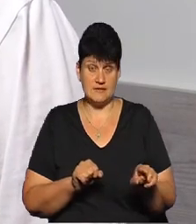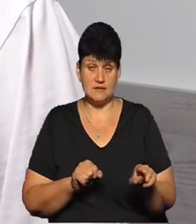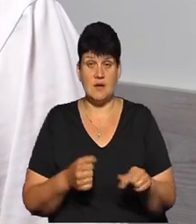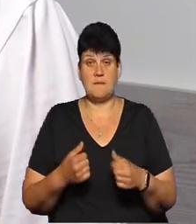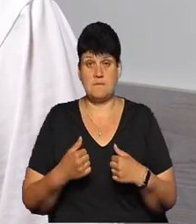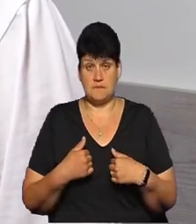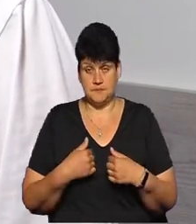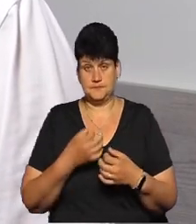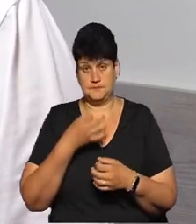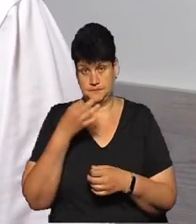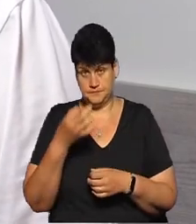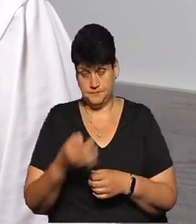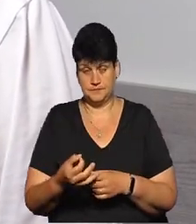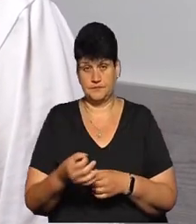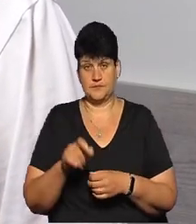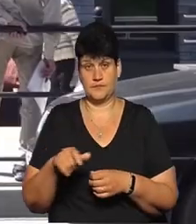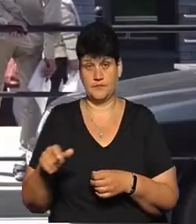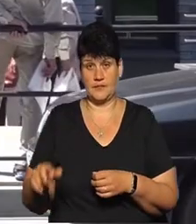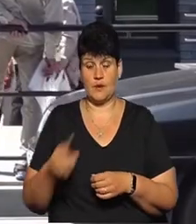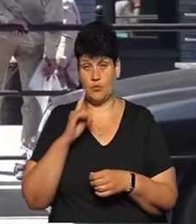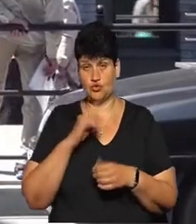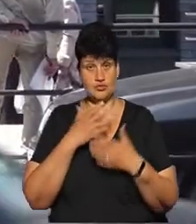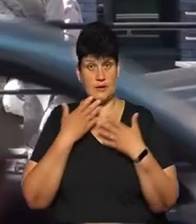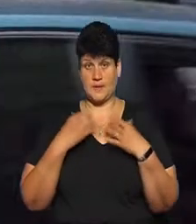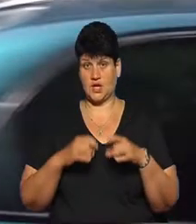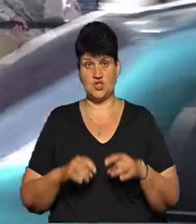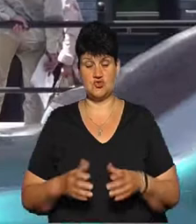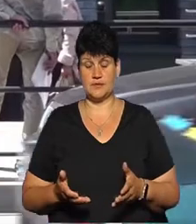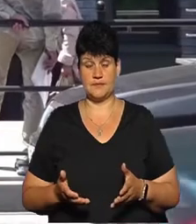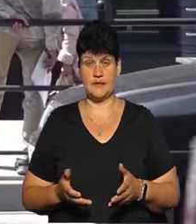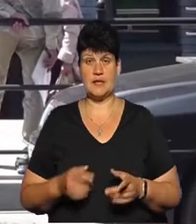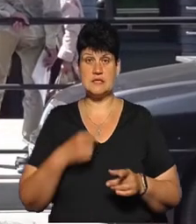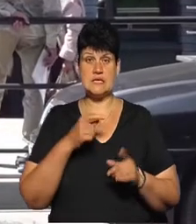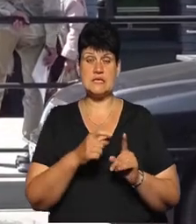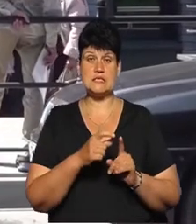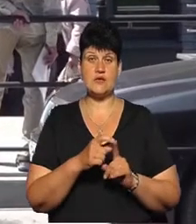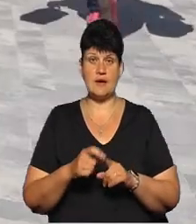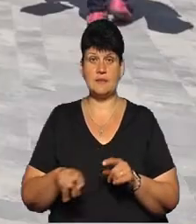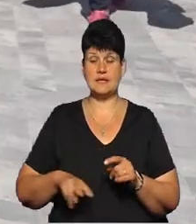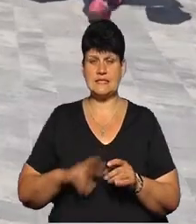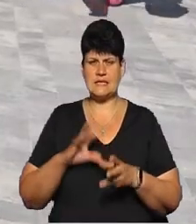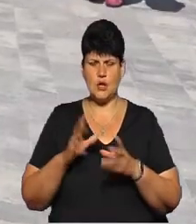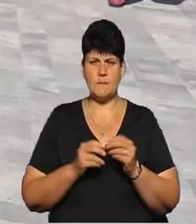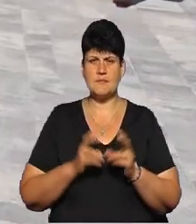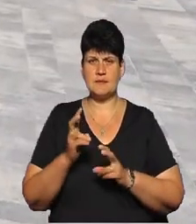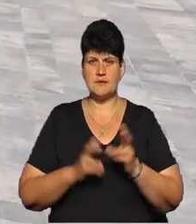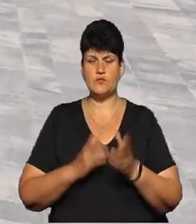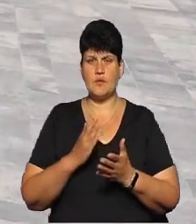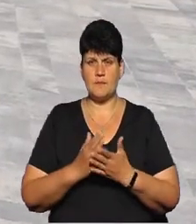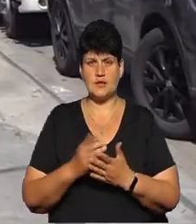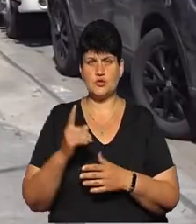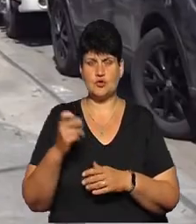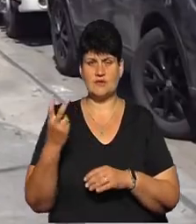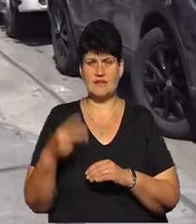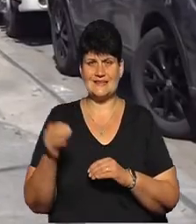його споживачів, але поки що нема такого рішення. За словами директорки, загалом підприємство «Газпостач» має понад 120 тисяч